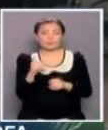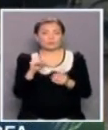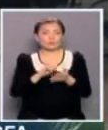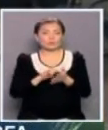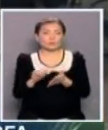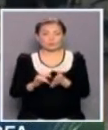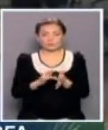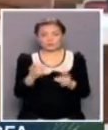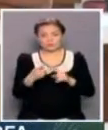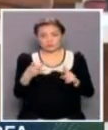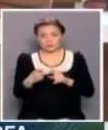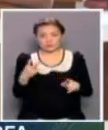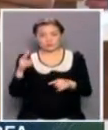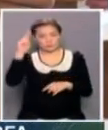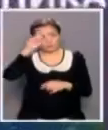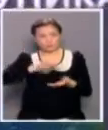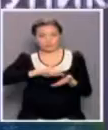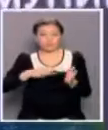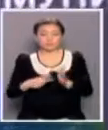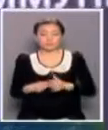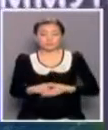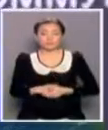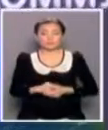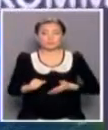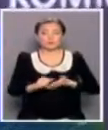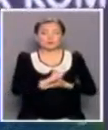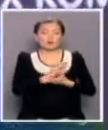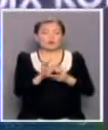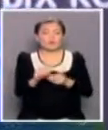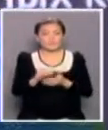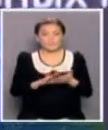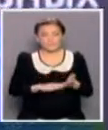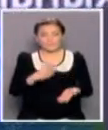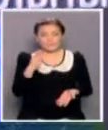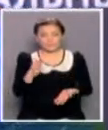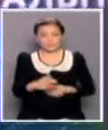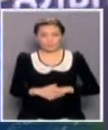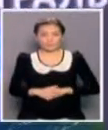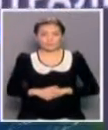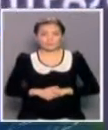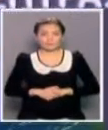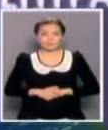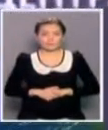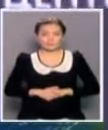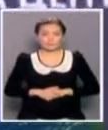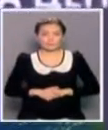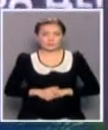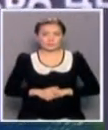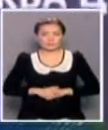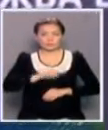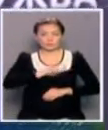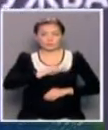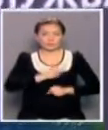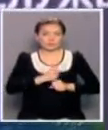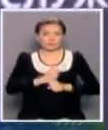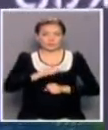журналы, екіншісі сабақ жоспары. Тапсырылатын құжаттар тізімі бекітілді. Сондықтан осы тізім бойынша жұмыс